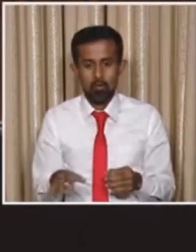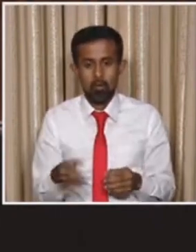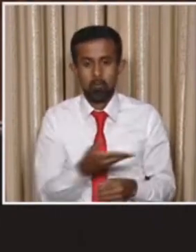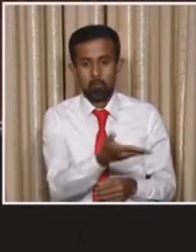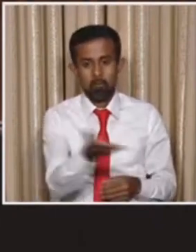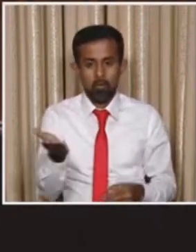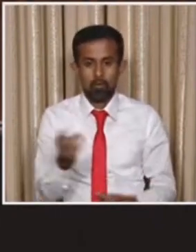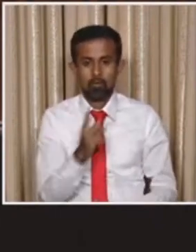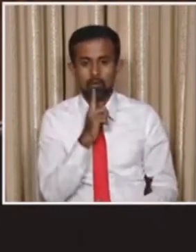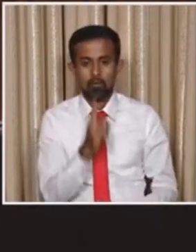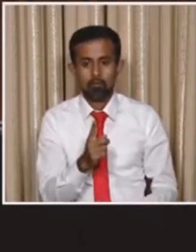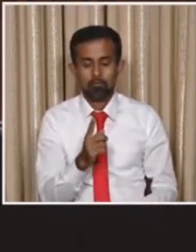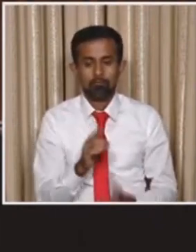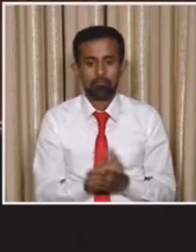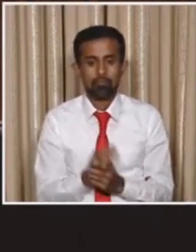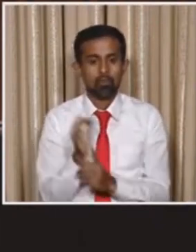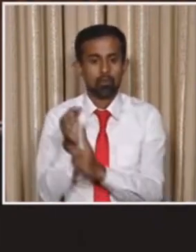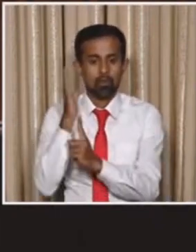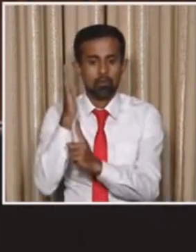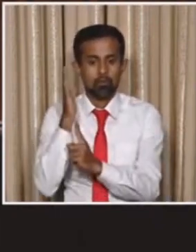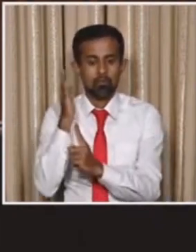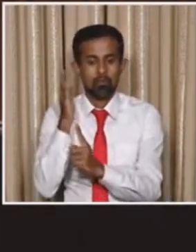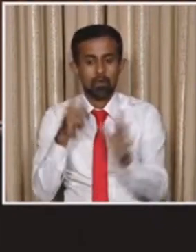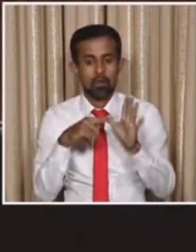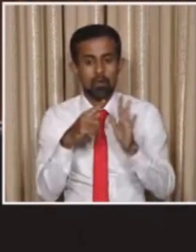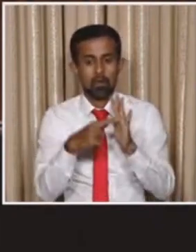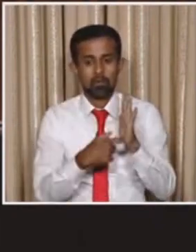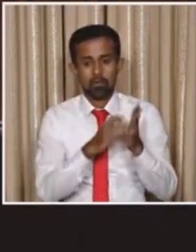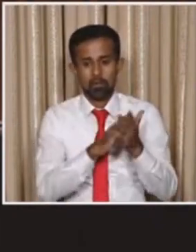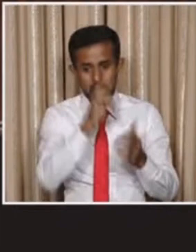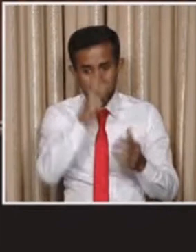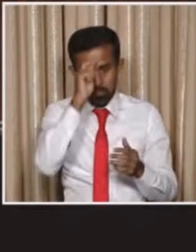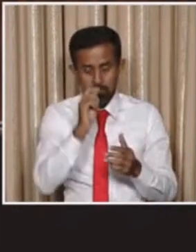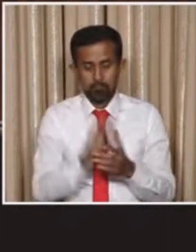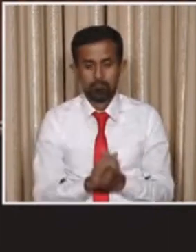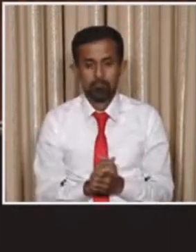දැනුම් දෙමි. සභාපති ගරු අජිත් රාජපක්ෂ මැතිතුමා,